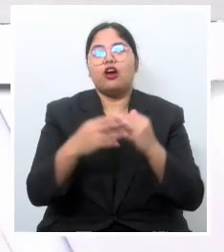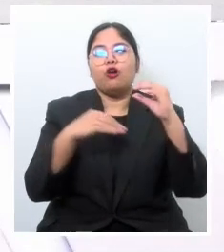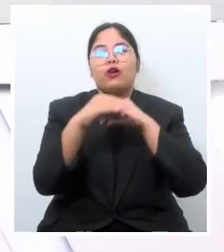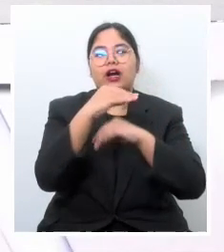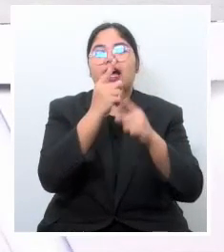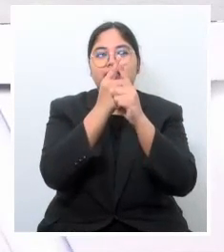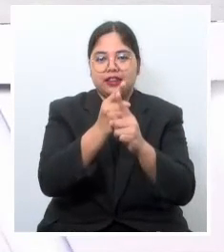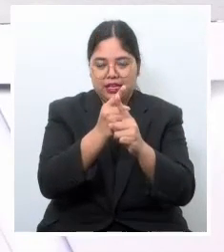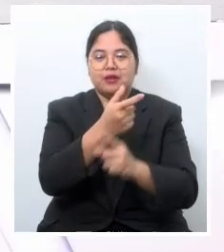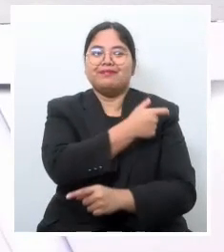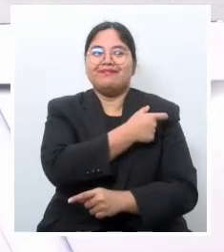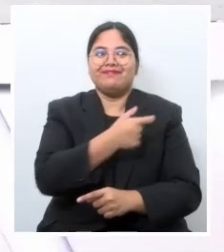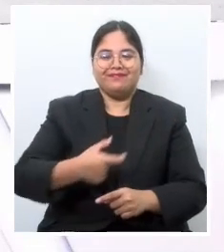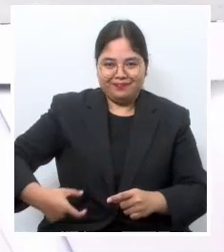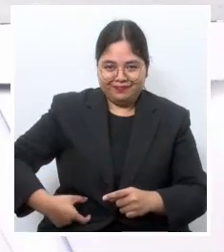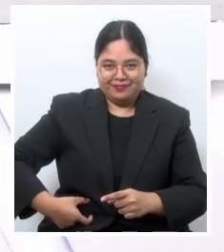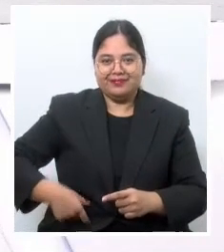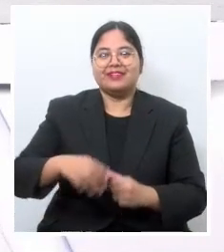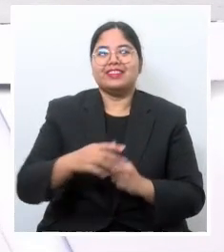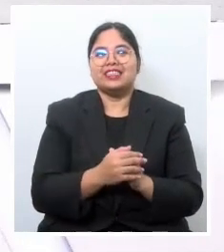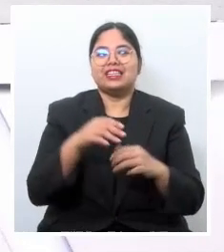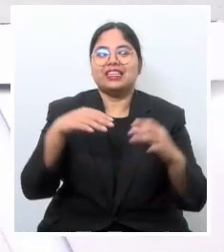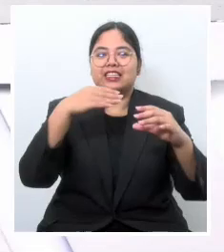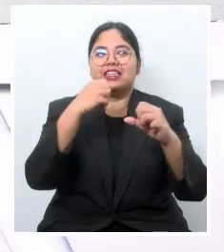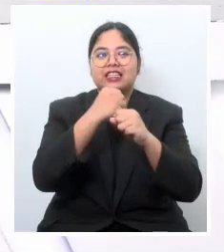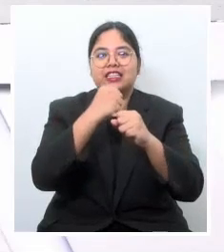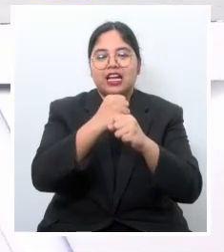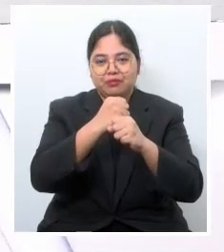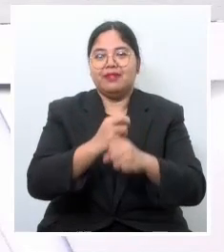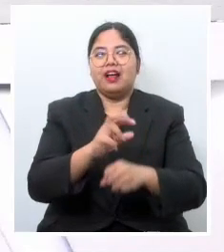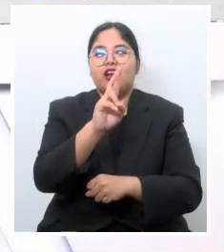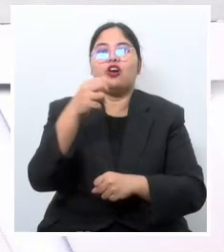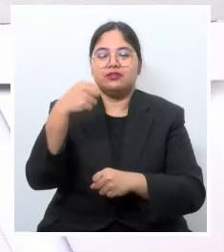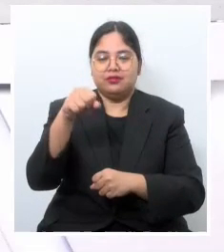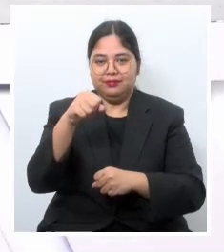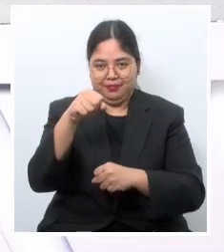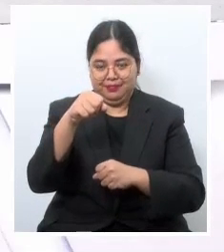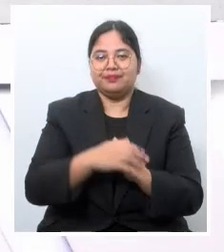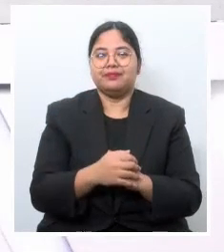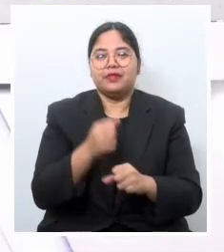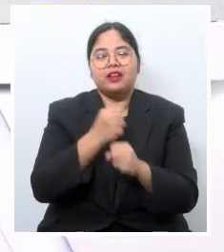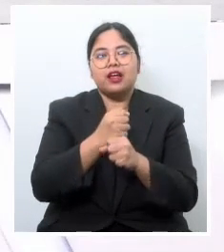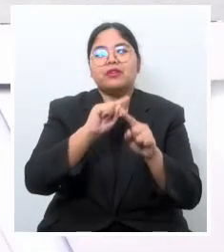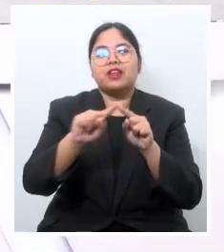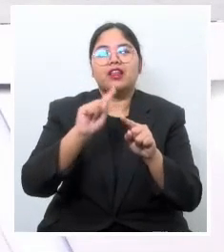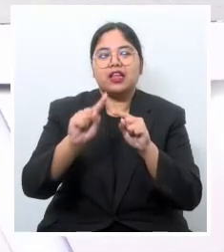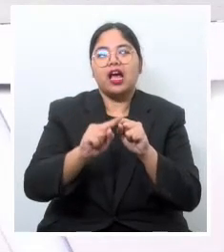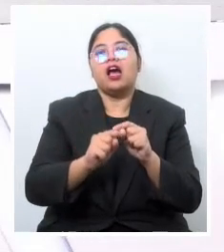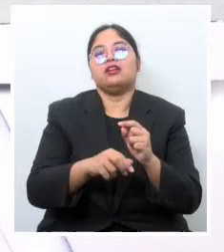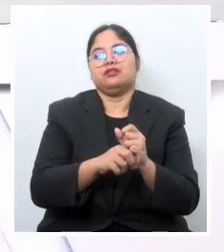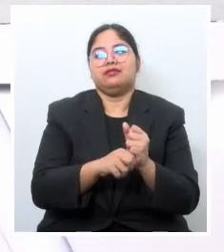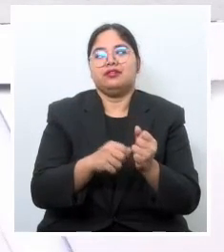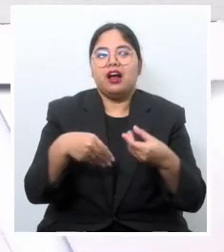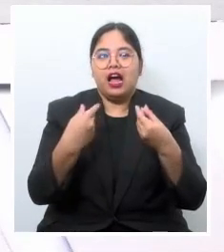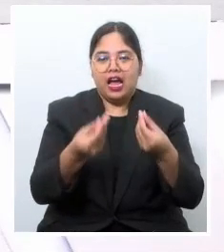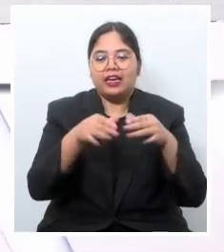ราชดำริวันนี้เป็นเรื่องราวของการน้อมนำพระบรมราโชบายของในหลวงรัชกาลที่ 10สู่การปฏิบัติค่ะรูปแบบการพัฒนาผู้เรียนให้เป็น